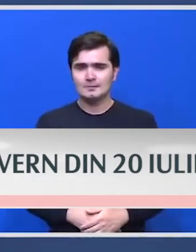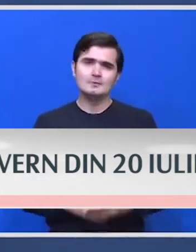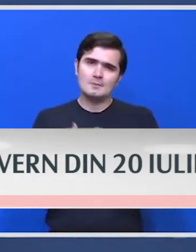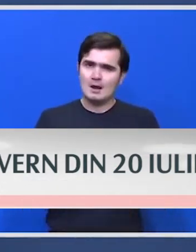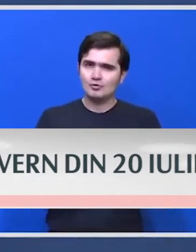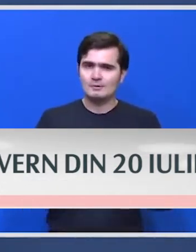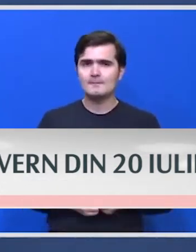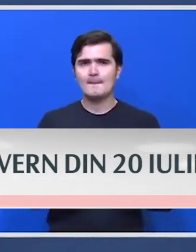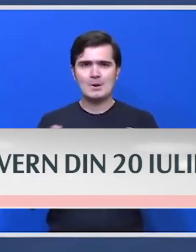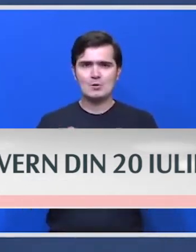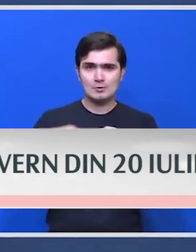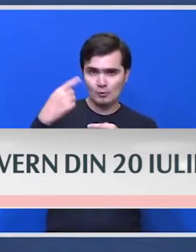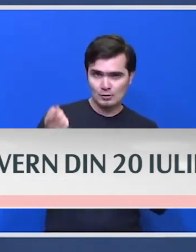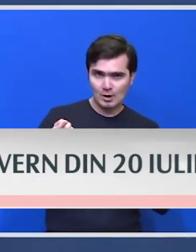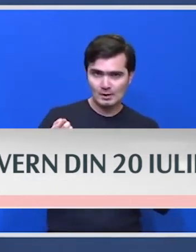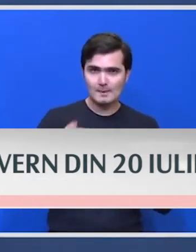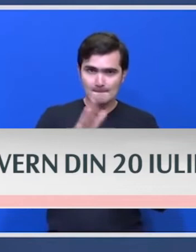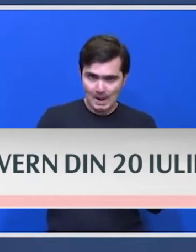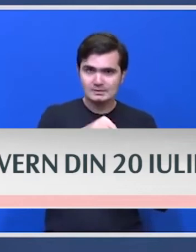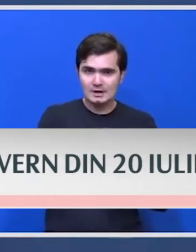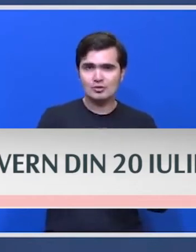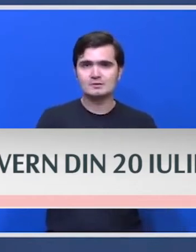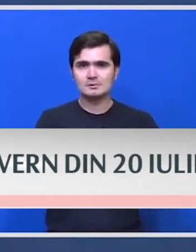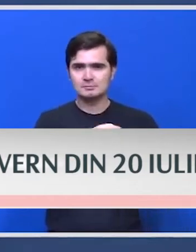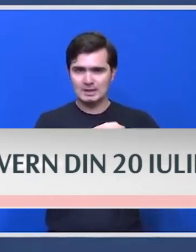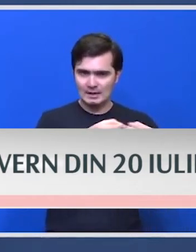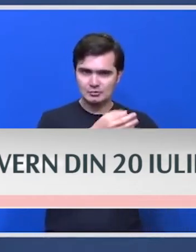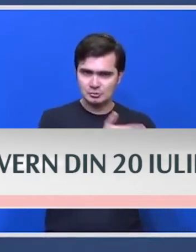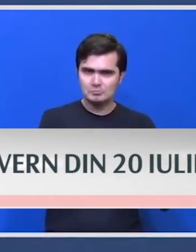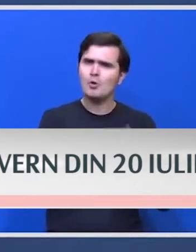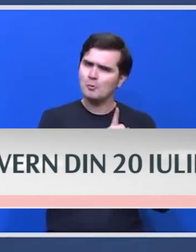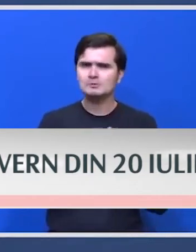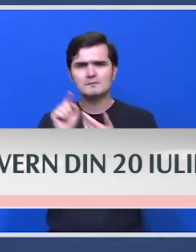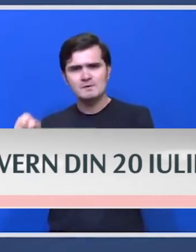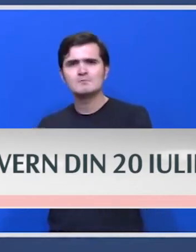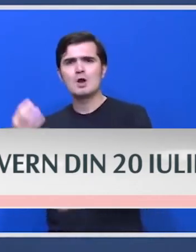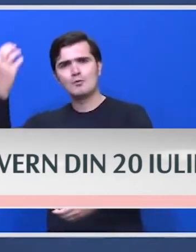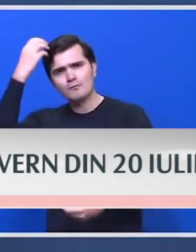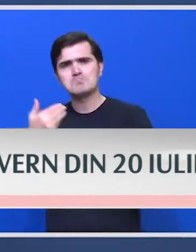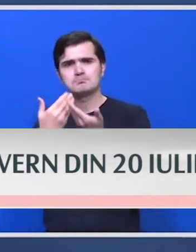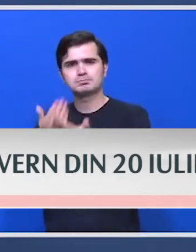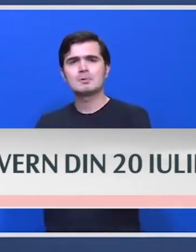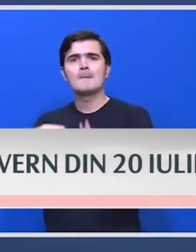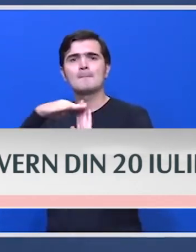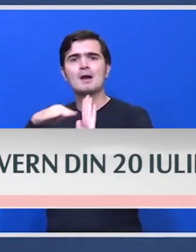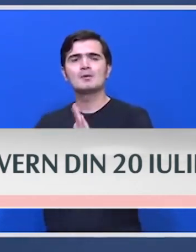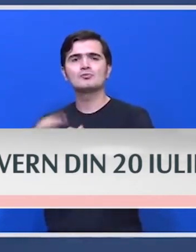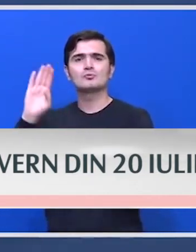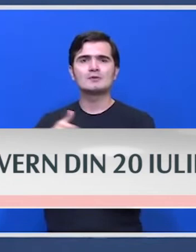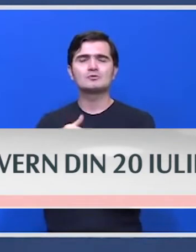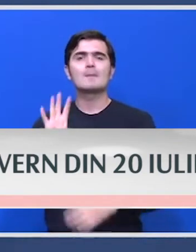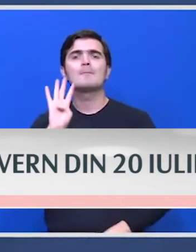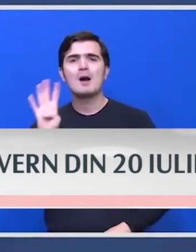Așadar, în perioada următoare, pe baza acestei strategii, vom veni pe masa Guvernului cu Planul Național 4, Planul Național